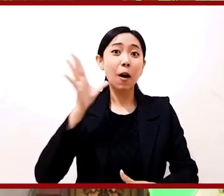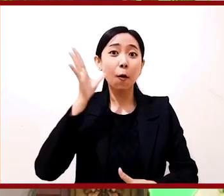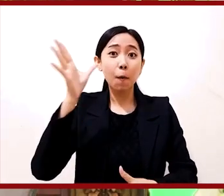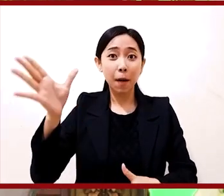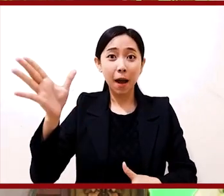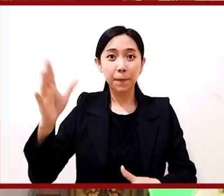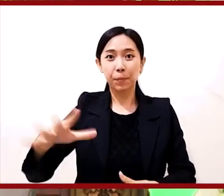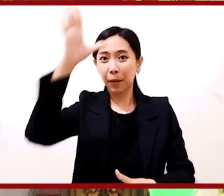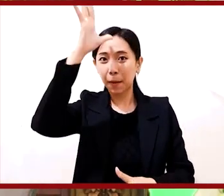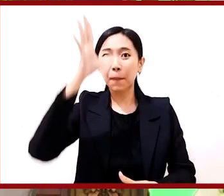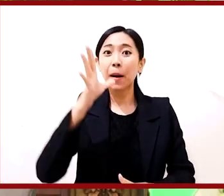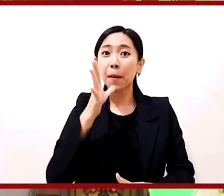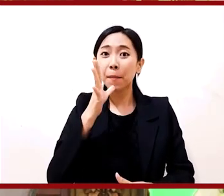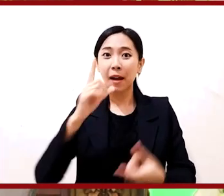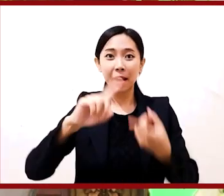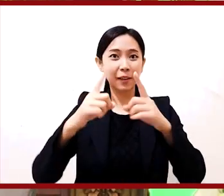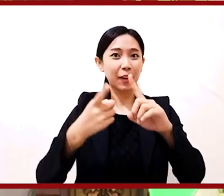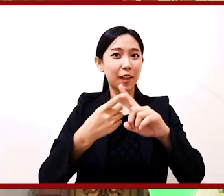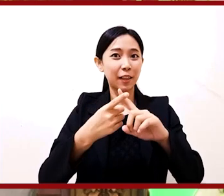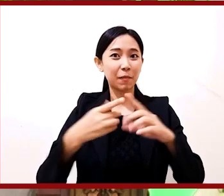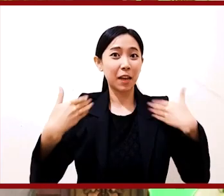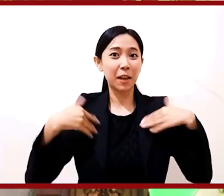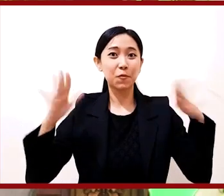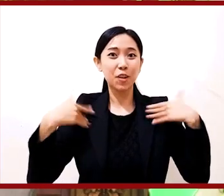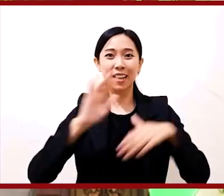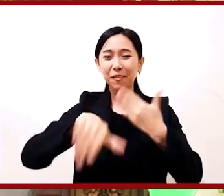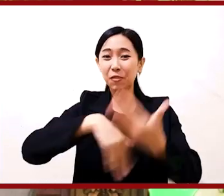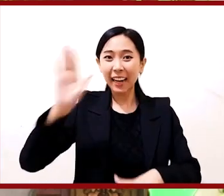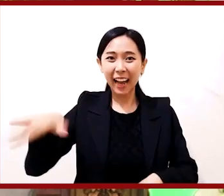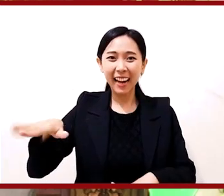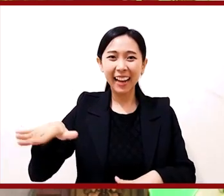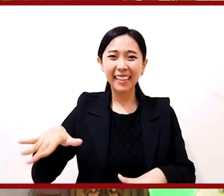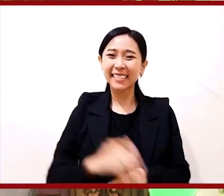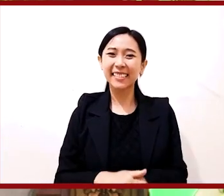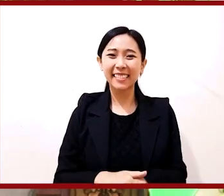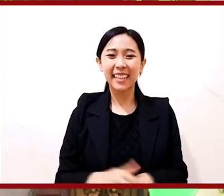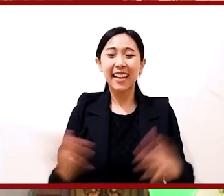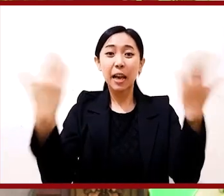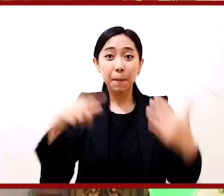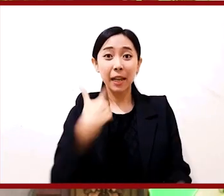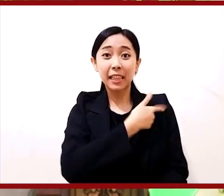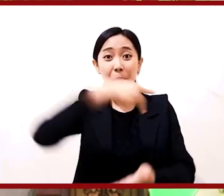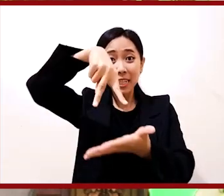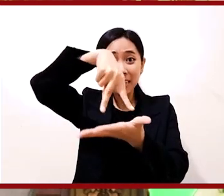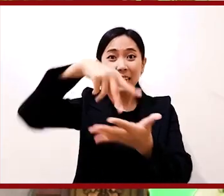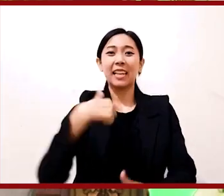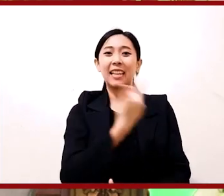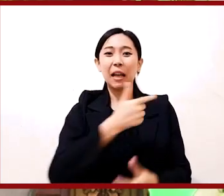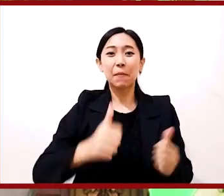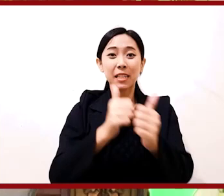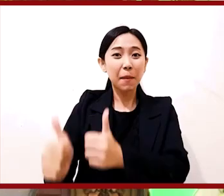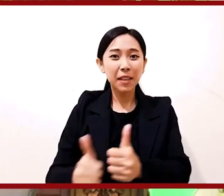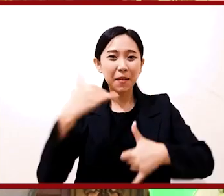ada bapak ibu, ada rekan-rekan pemuda dan remaja dan juga adik-adik yang terkasih. Mari kita berdiri, kita